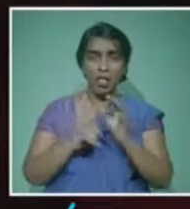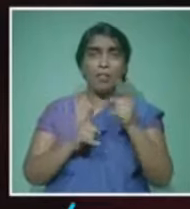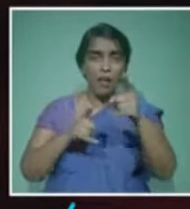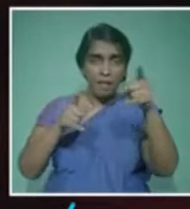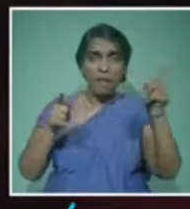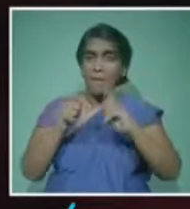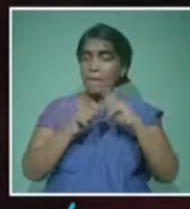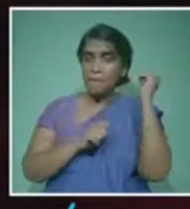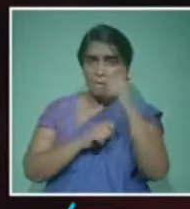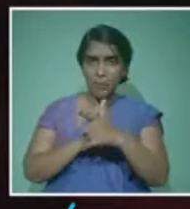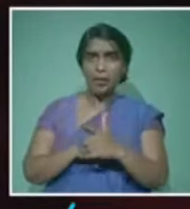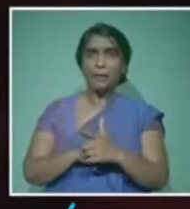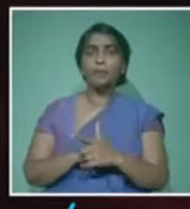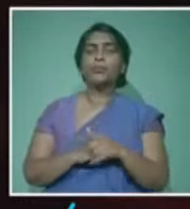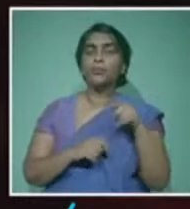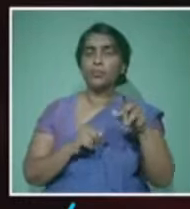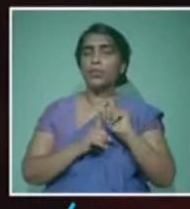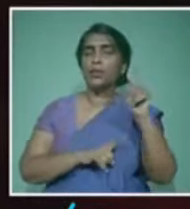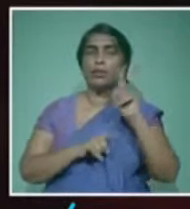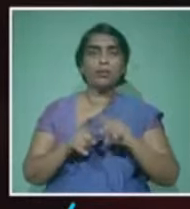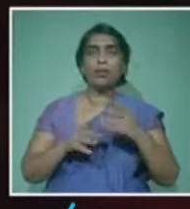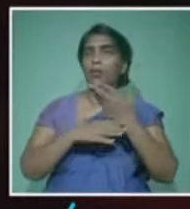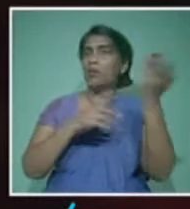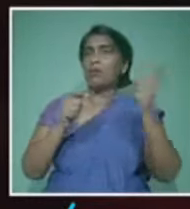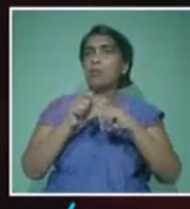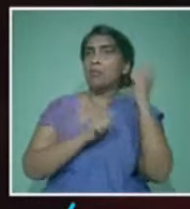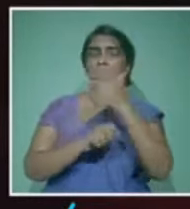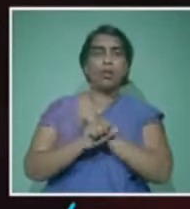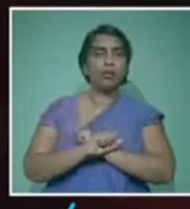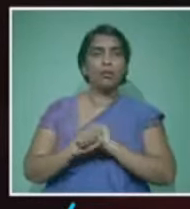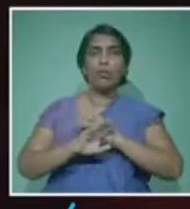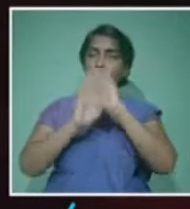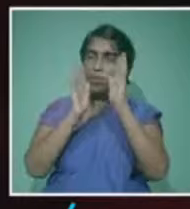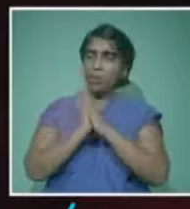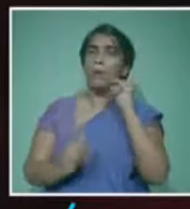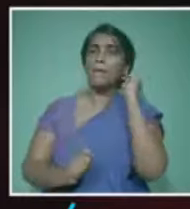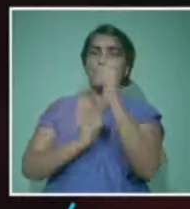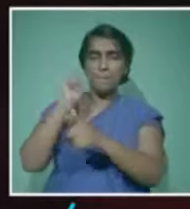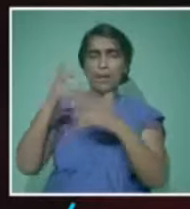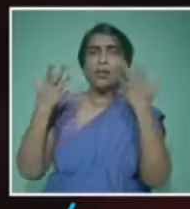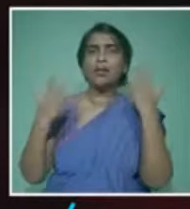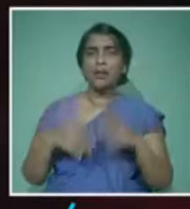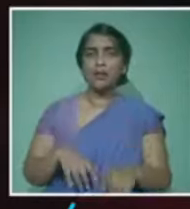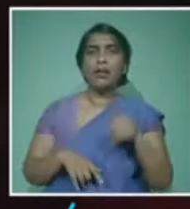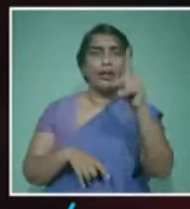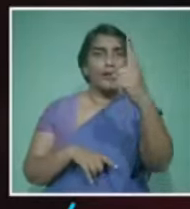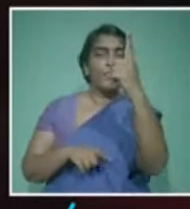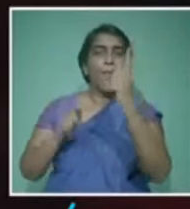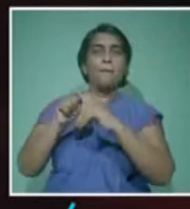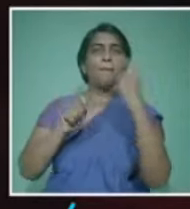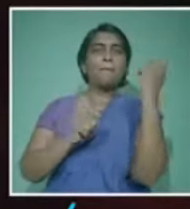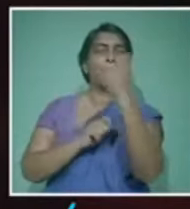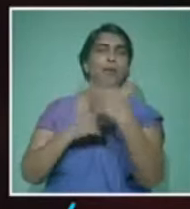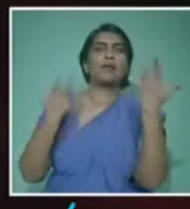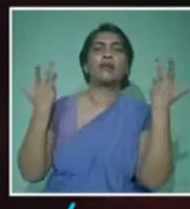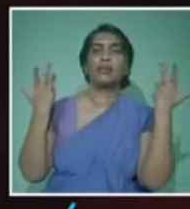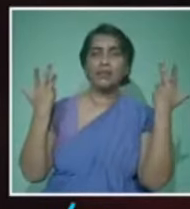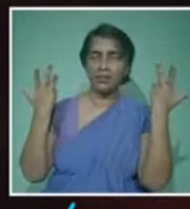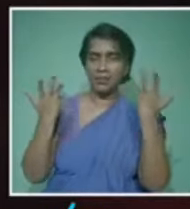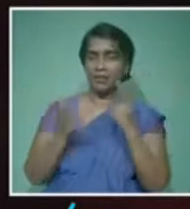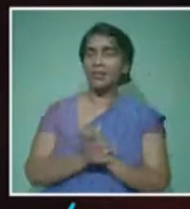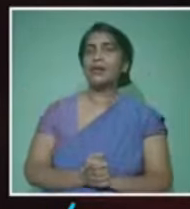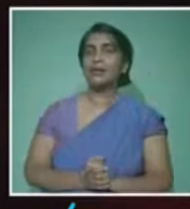එහෙම ගෙවීම් නොකරපු අතර මේ පාර්ලිමේන්තුවේ එහෙම කවුරුවත් නැහැ සියලු දෙනා ගෙවීම් කරලා තියෙනවා මේක විතරයි ගෙවීමට ලක් වෙලා ලක් කරන්න